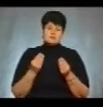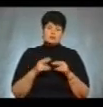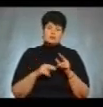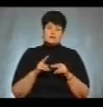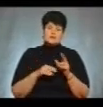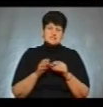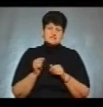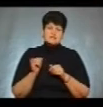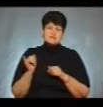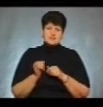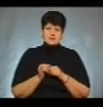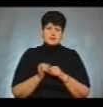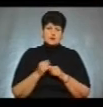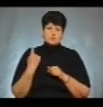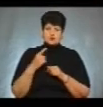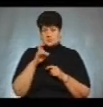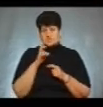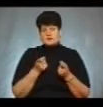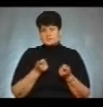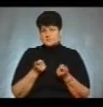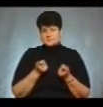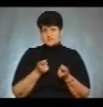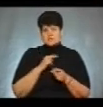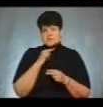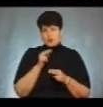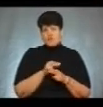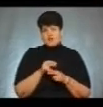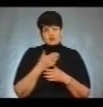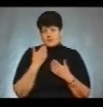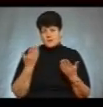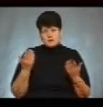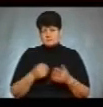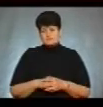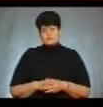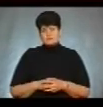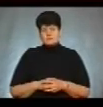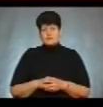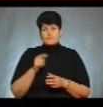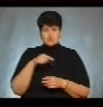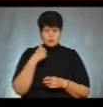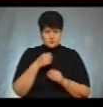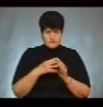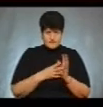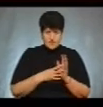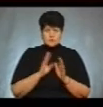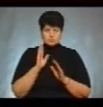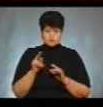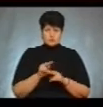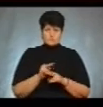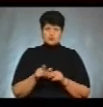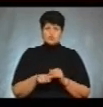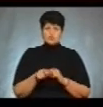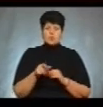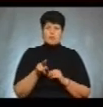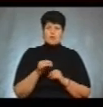капітального будівництва і обласної державної адміністрації зауважень немає. Скажіть, чи в цьому році, 19-му, буде ремонтуватися дорога